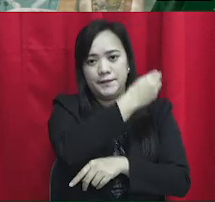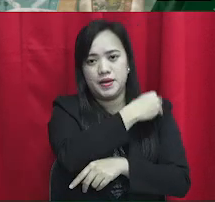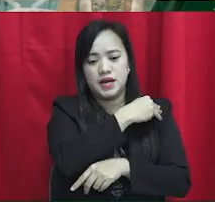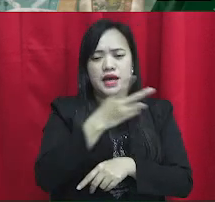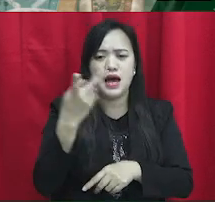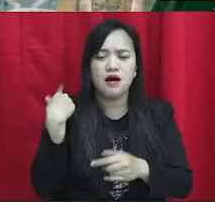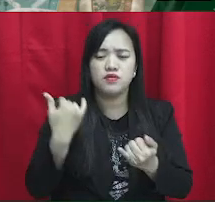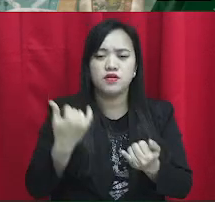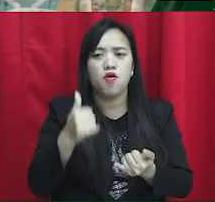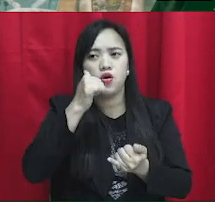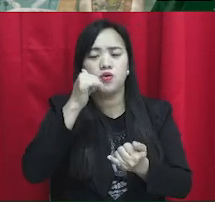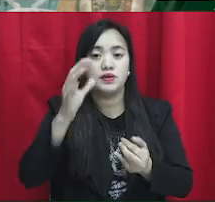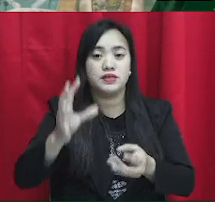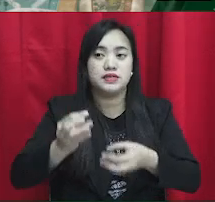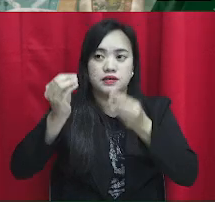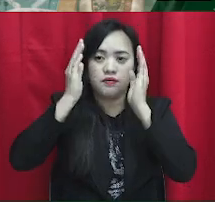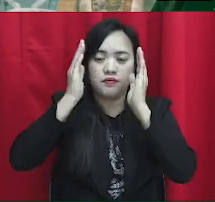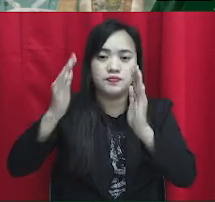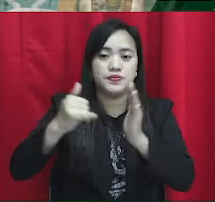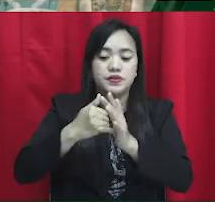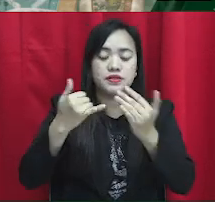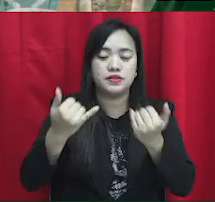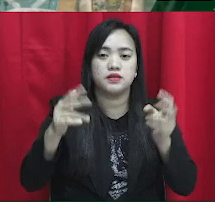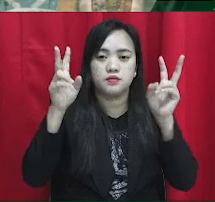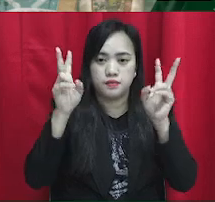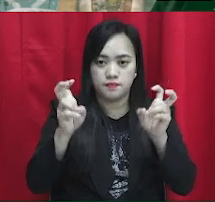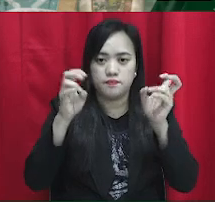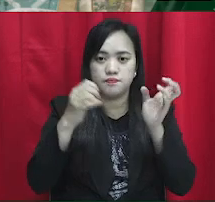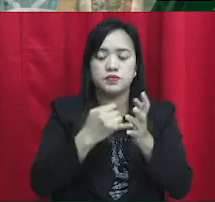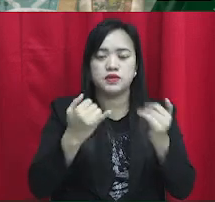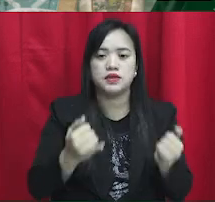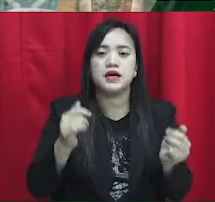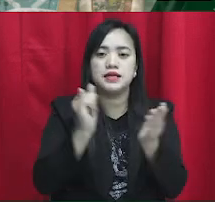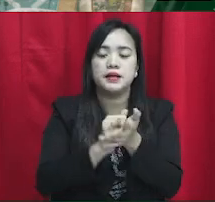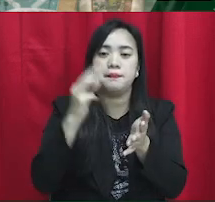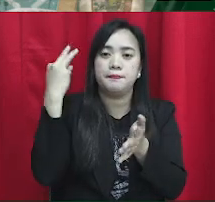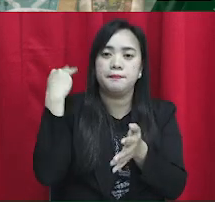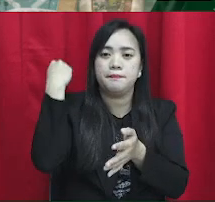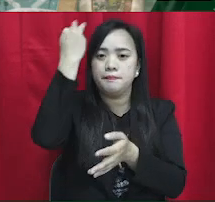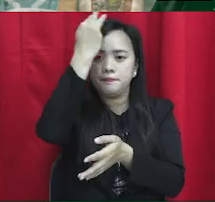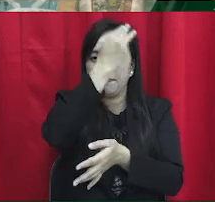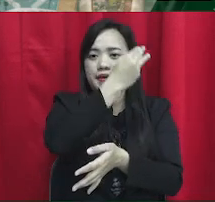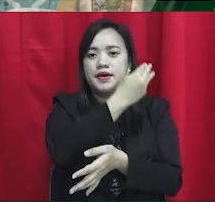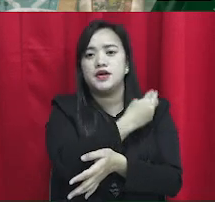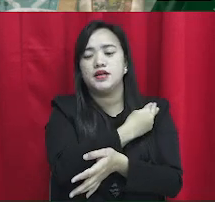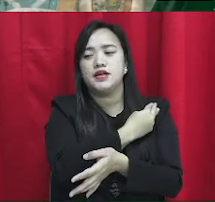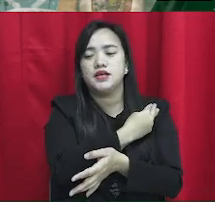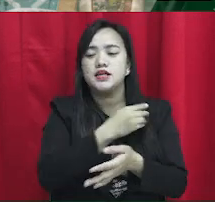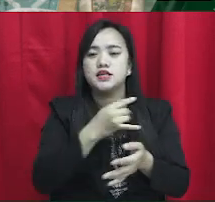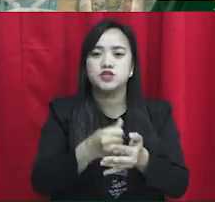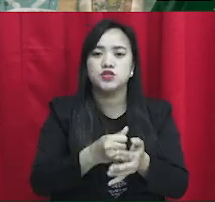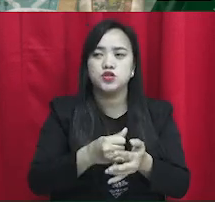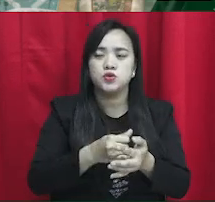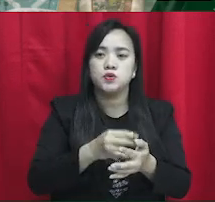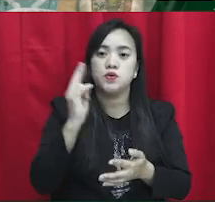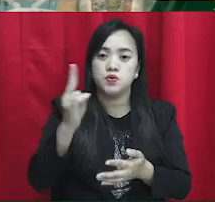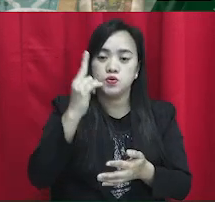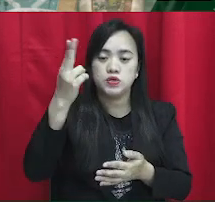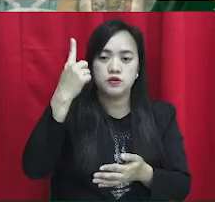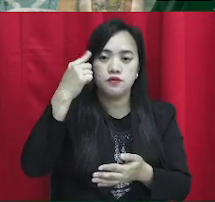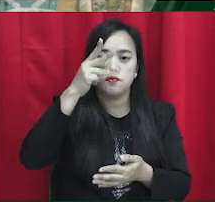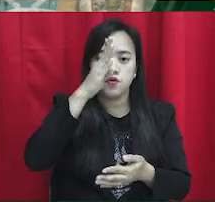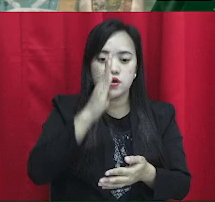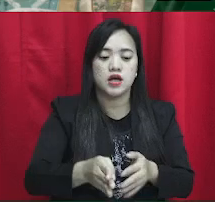po ini-emphasize for this episode, mga kapatid, na si Mary, ilagay niyo po na si Mary ay ginamit na instrumento ng